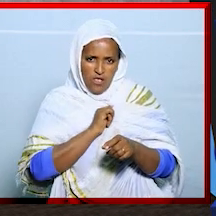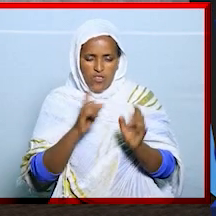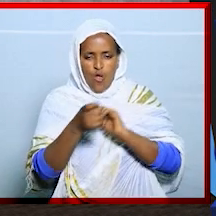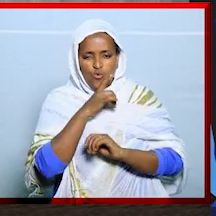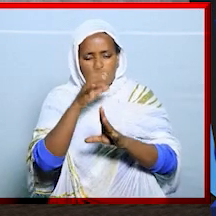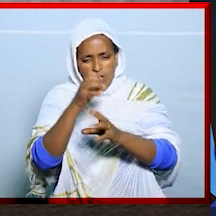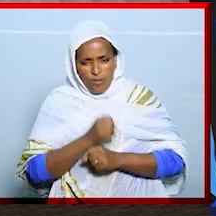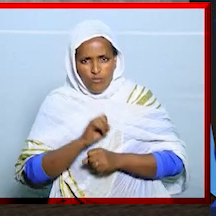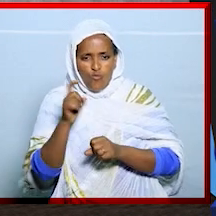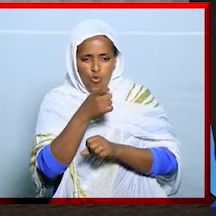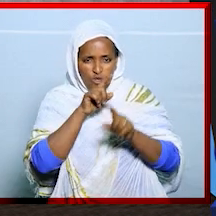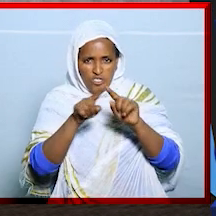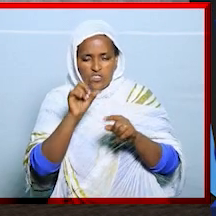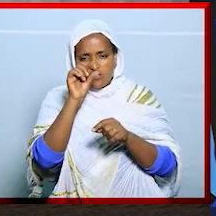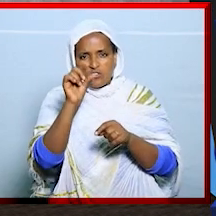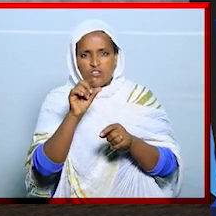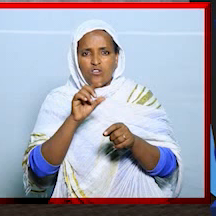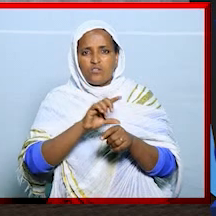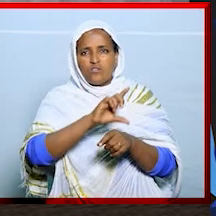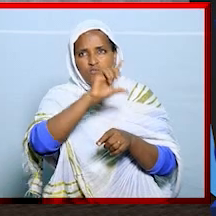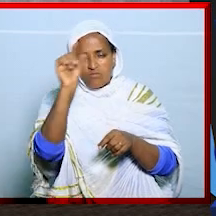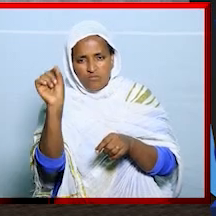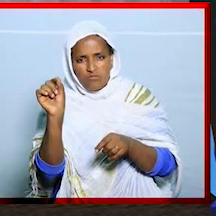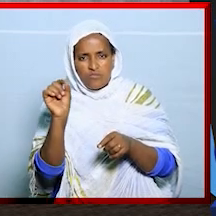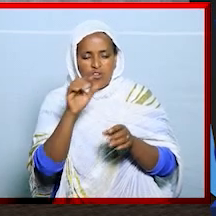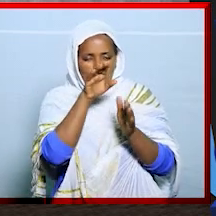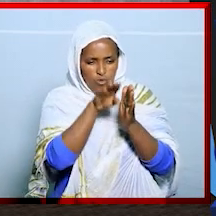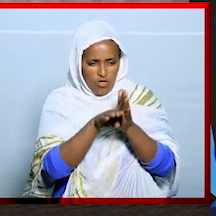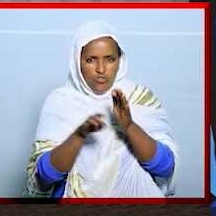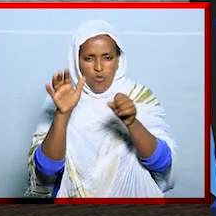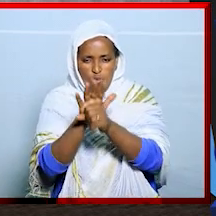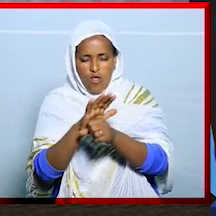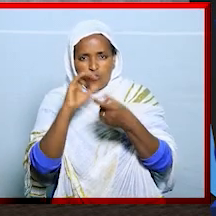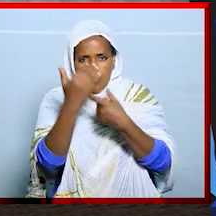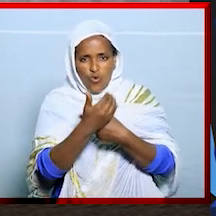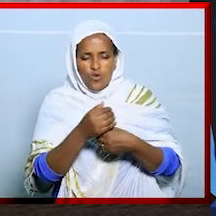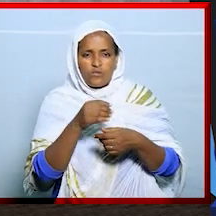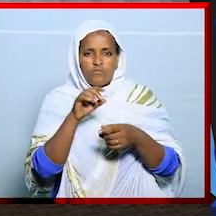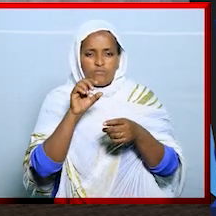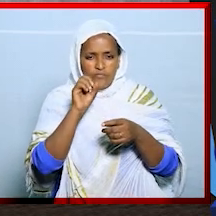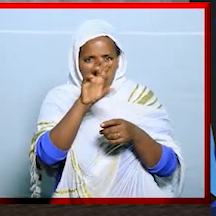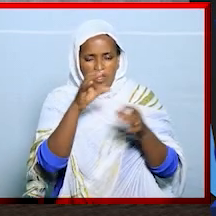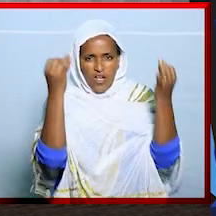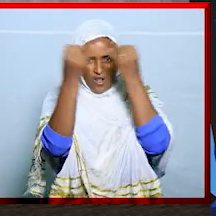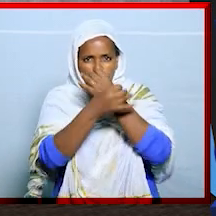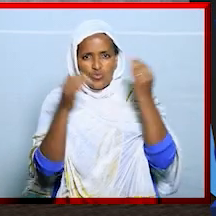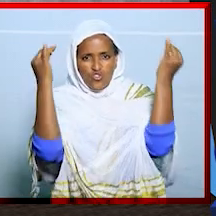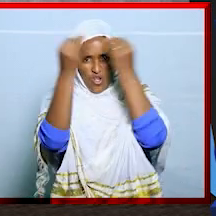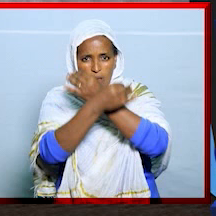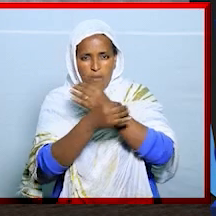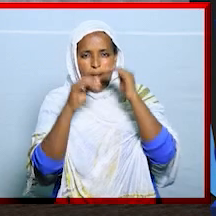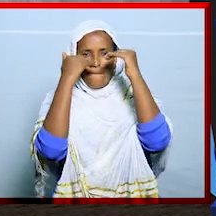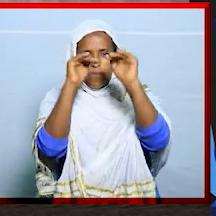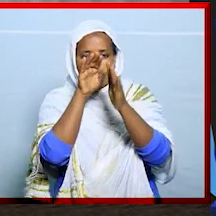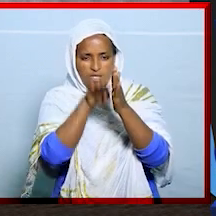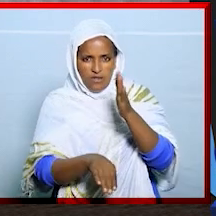የራስን ያልሆነ የተቀበሉትንም ቢሆን ግን ያውም እየወጣች እየወረደች እየጎደለች እየሞላችም ቢሆን ስለምትፈነጥቅ የሌሊቱ ጨለማ